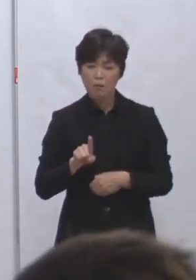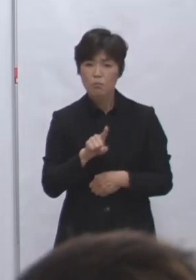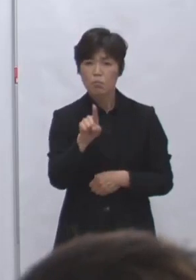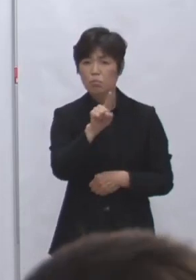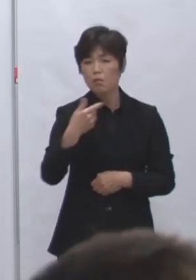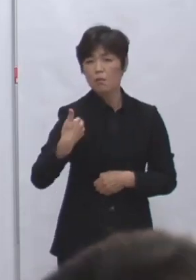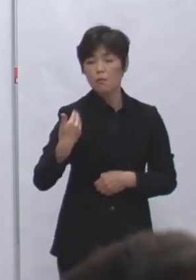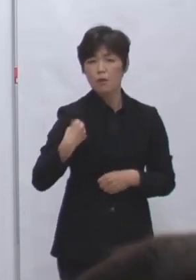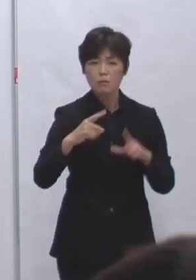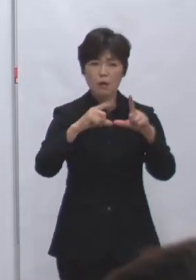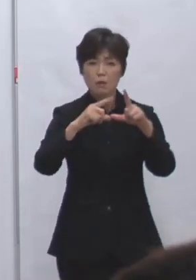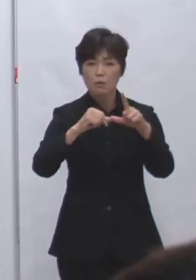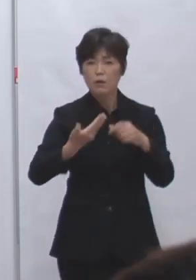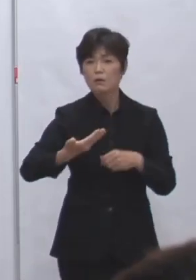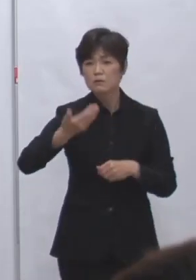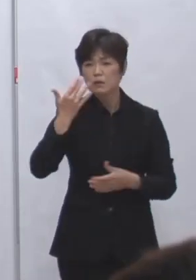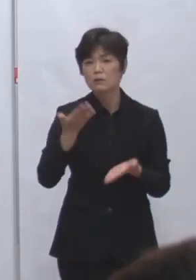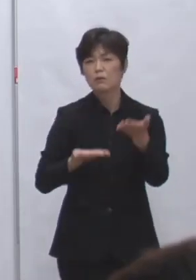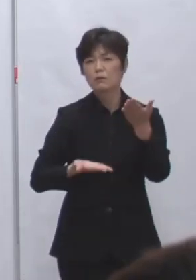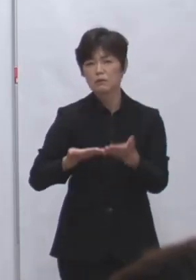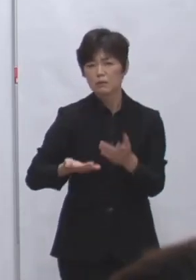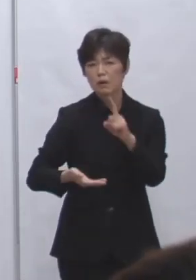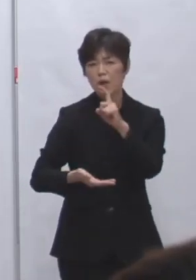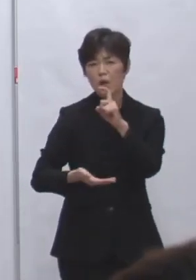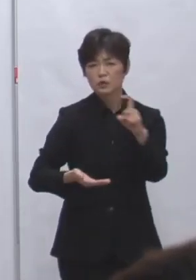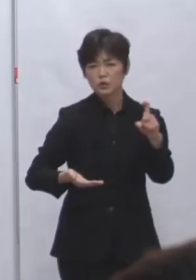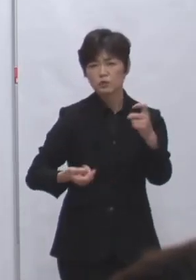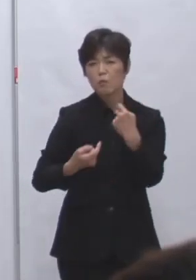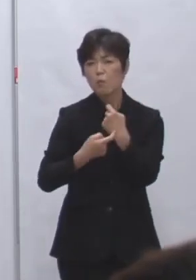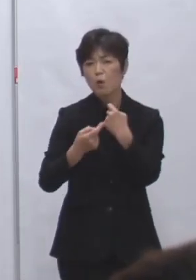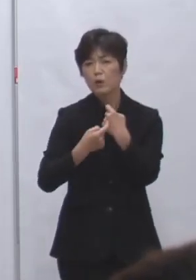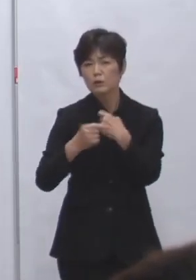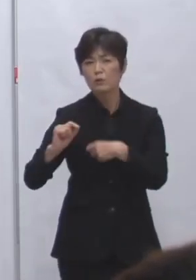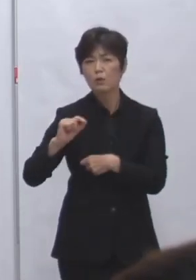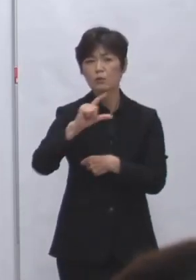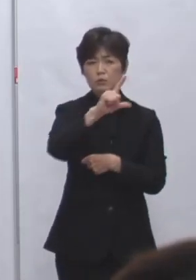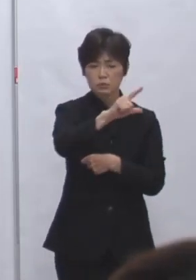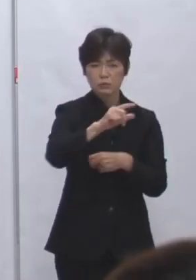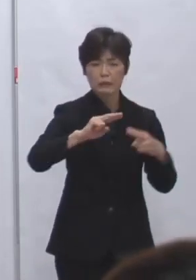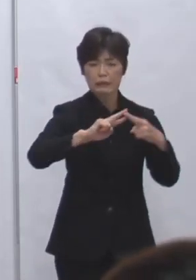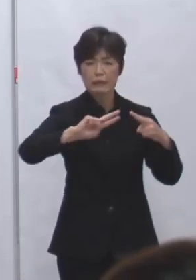合は先週と比べますと10ポイント以上、これも上昇しており、